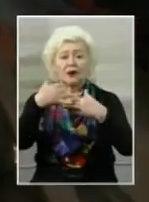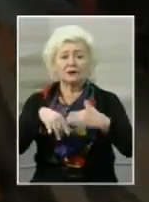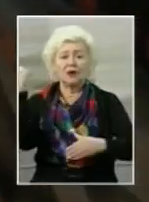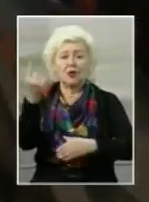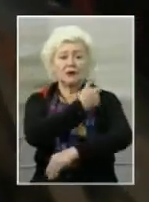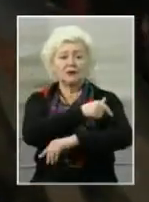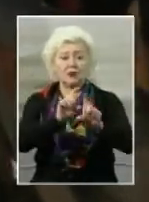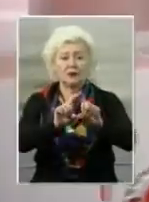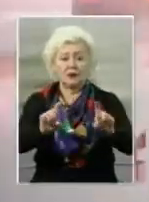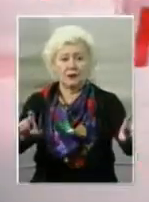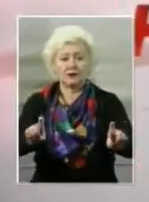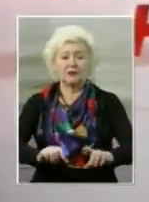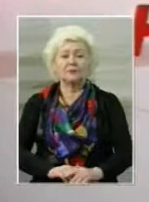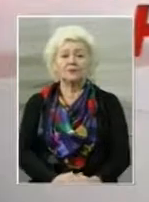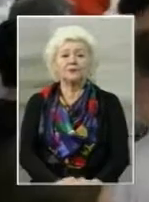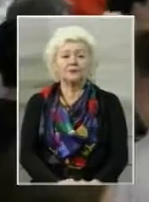обласної лікарні.